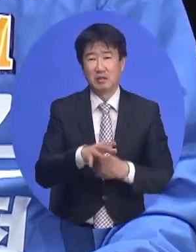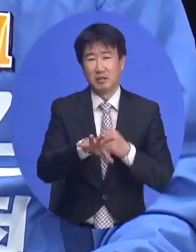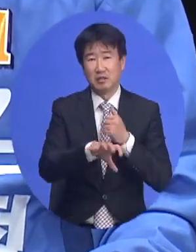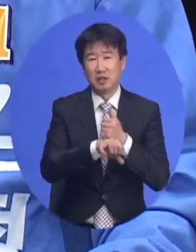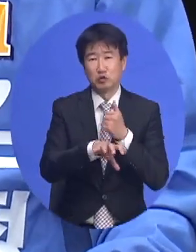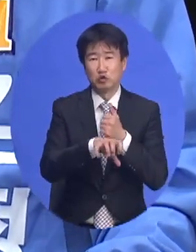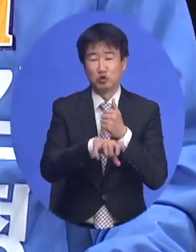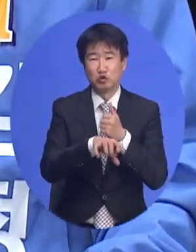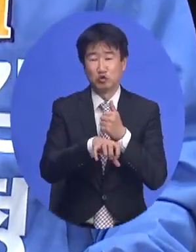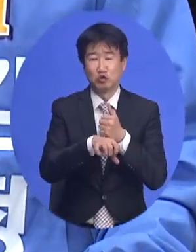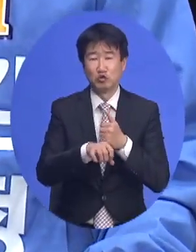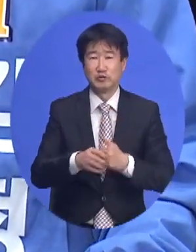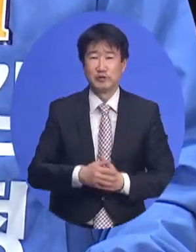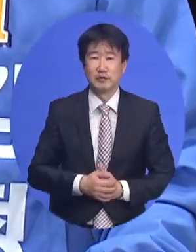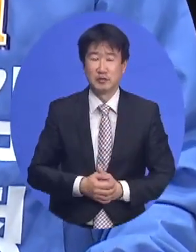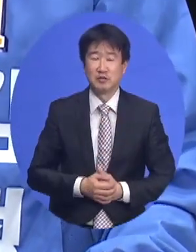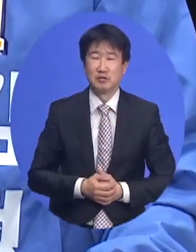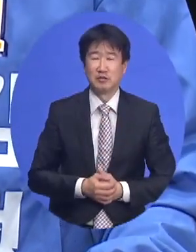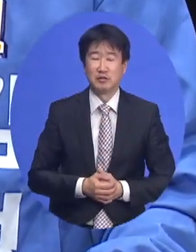그